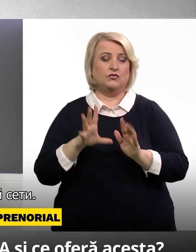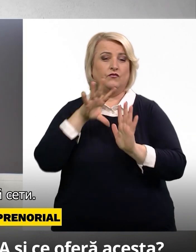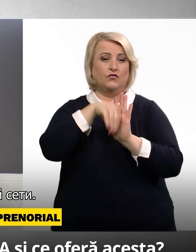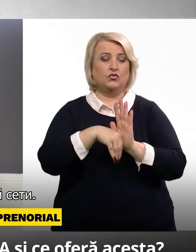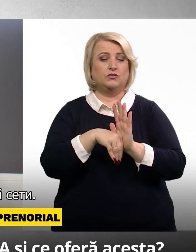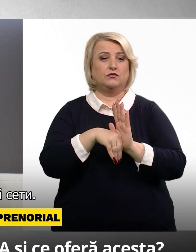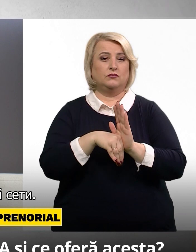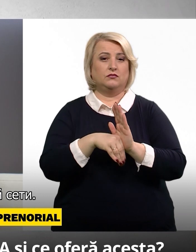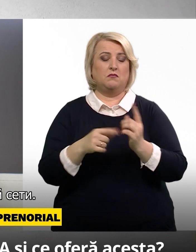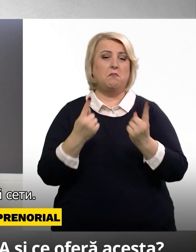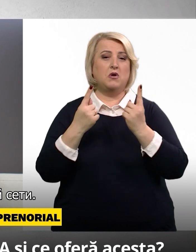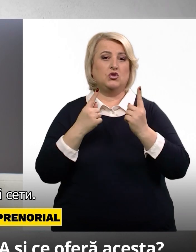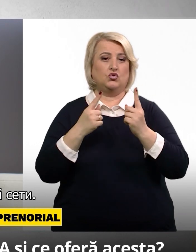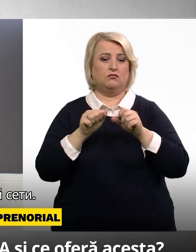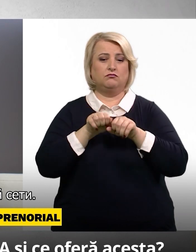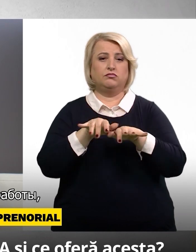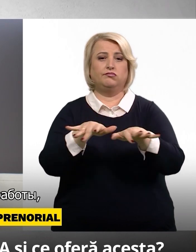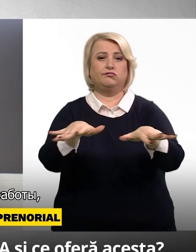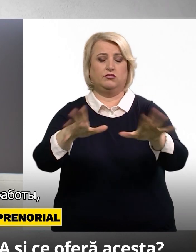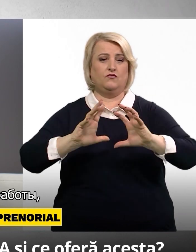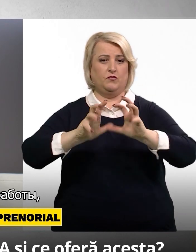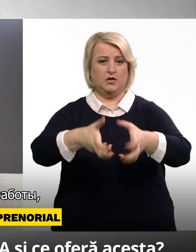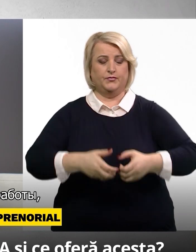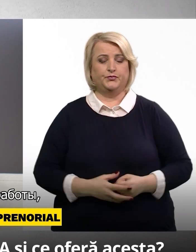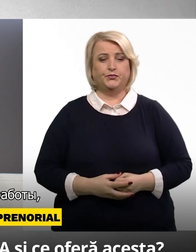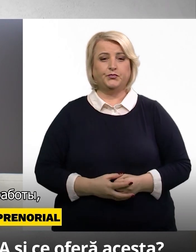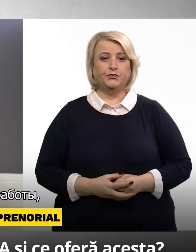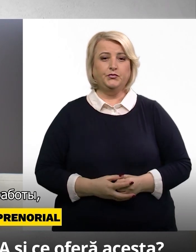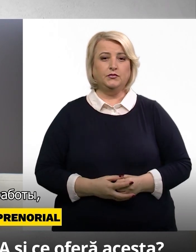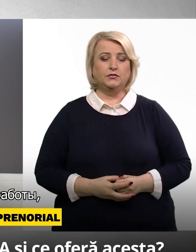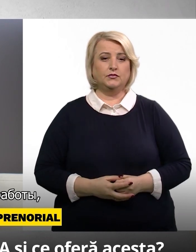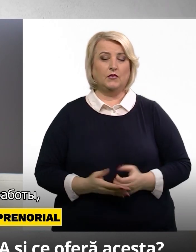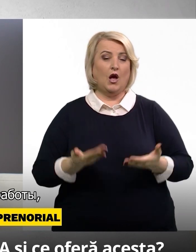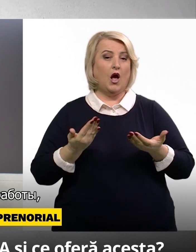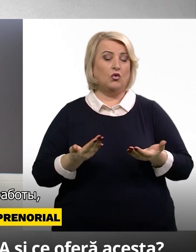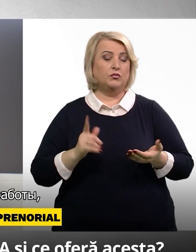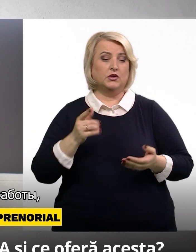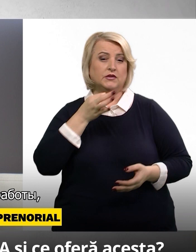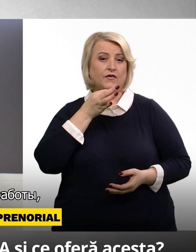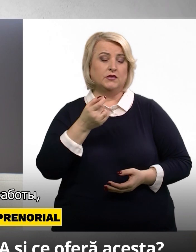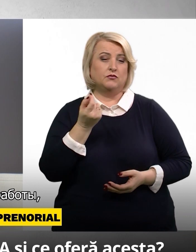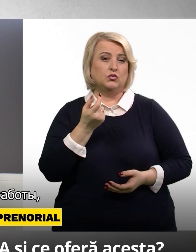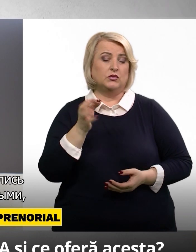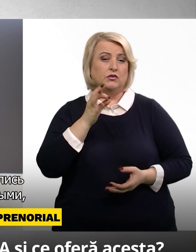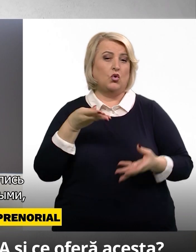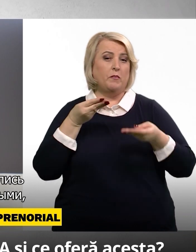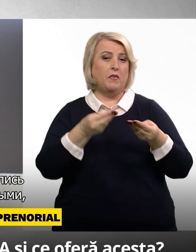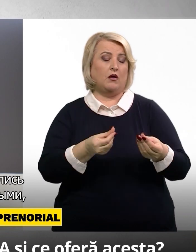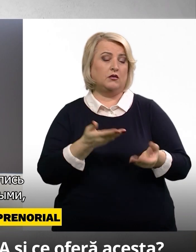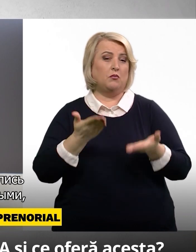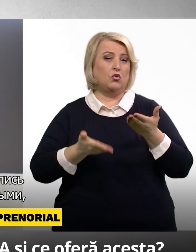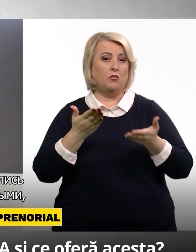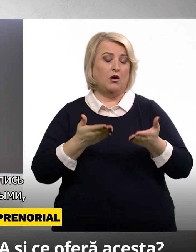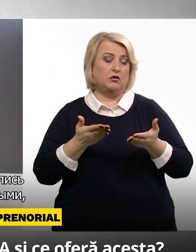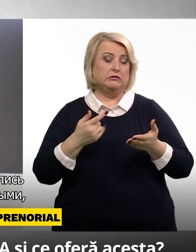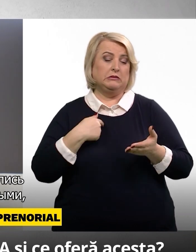acestei mari rețele mondiale. Acum, ca să vă zic puțin de impact, probabil cifrele